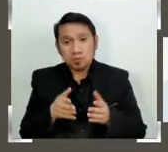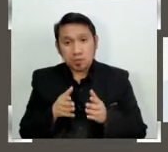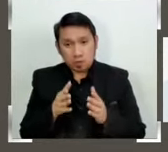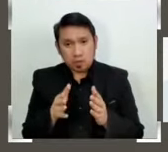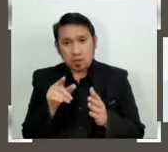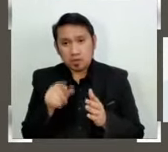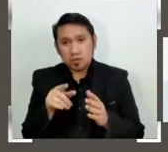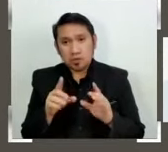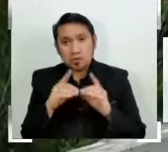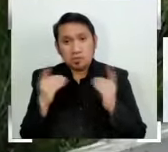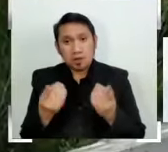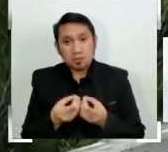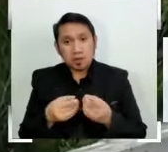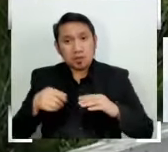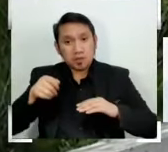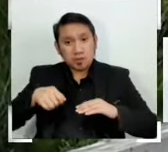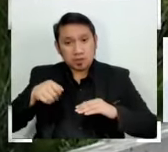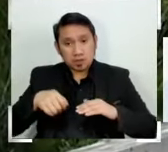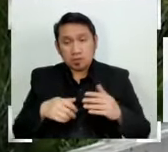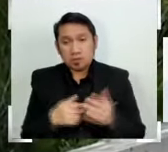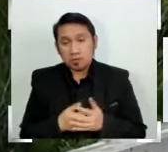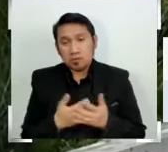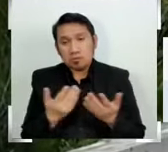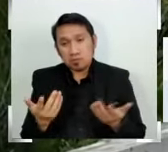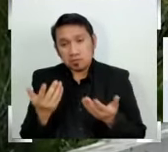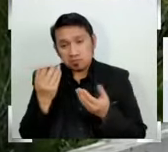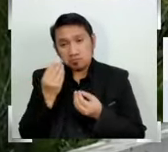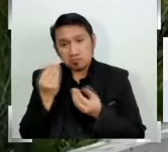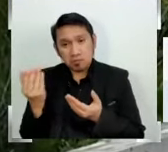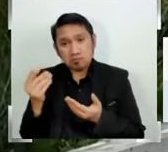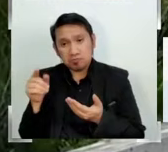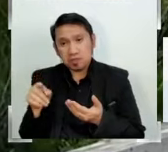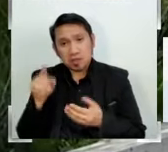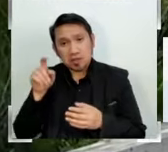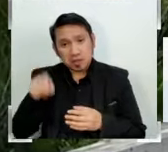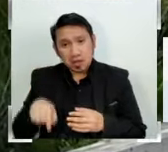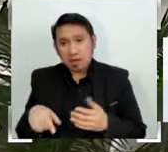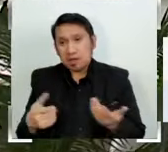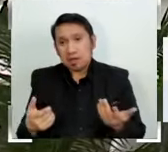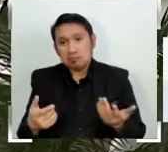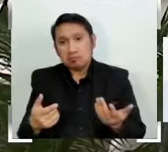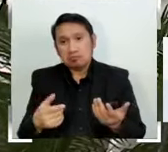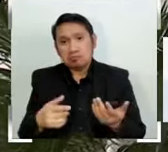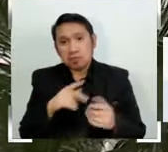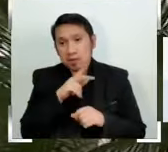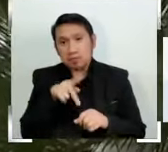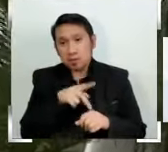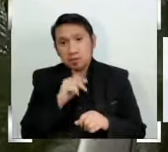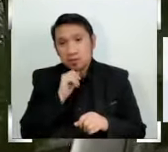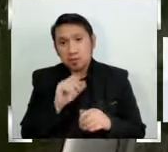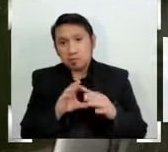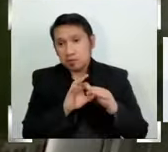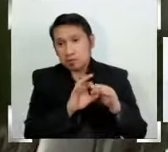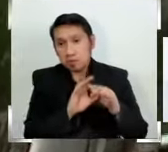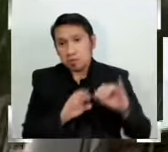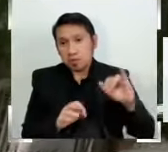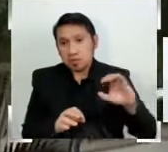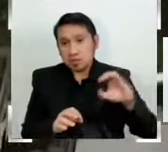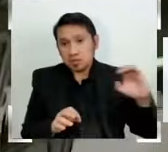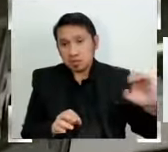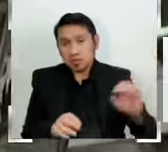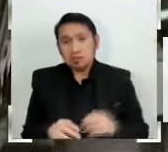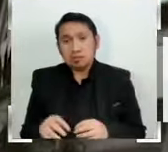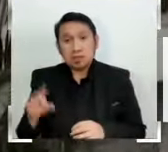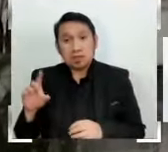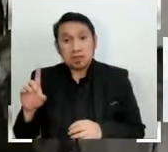kanilang posisyon na hindi dapat makipagtulungan ang Pilipinas sa imbestigasyon ng ICC. Sabi naman ng DOJ, naninindigan